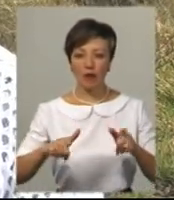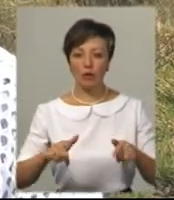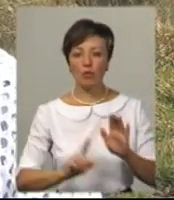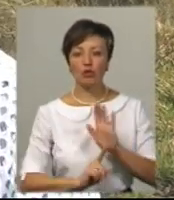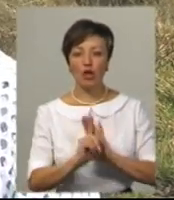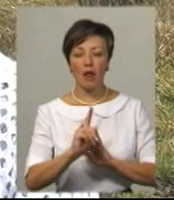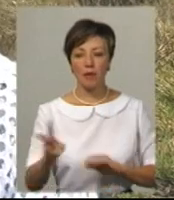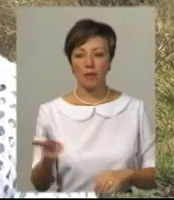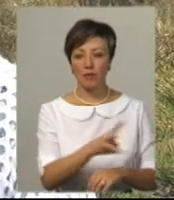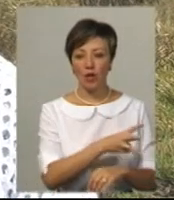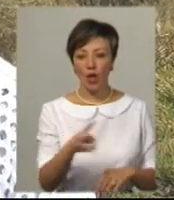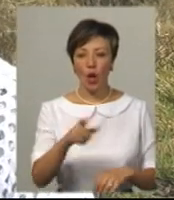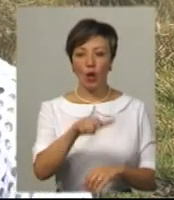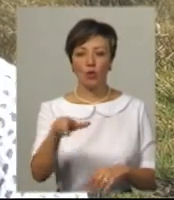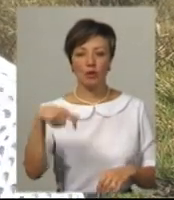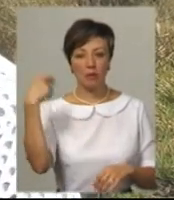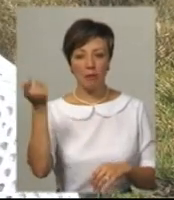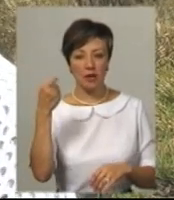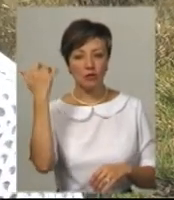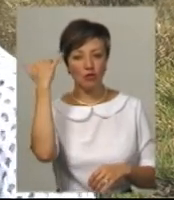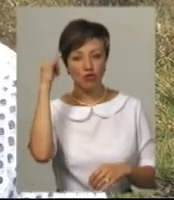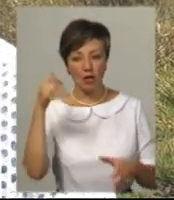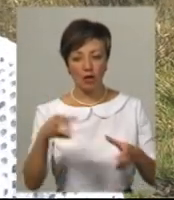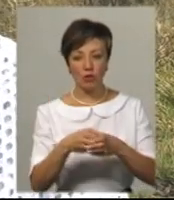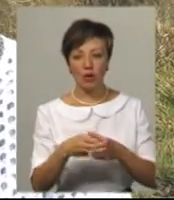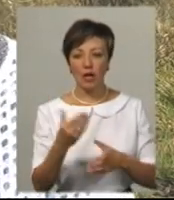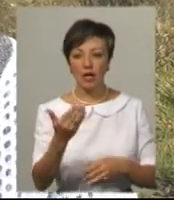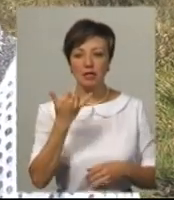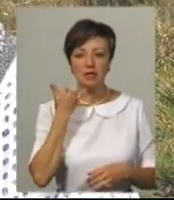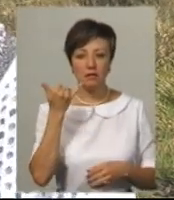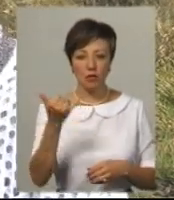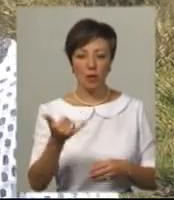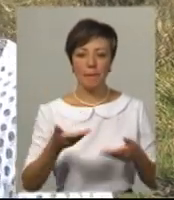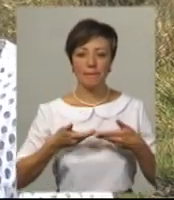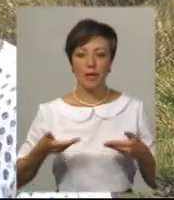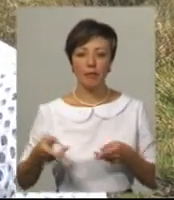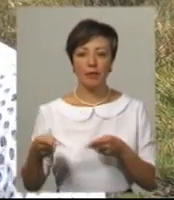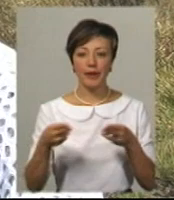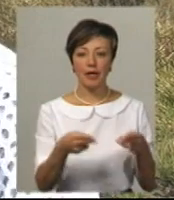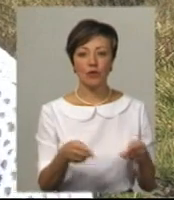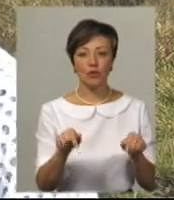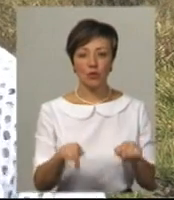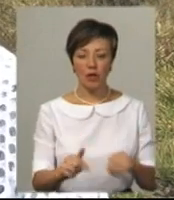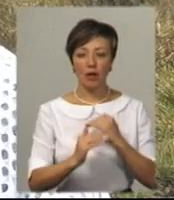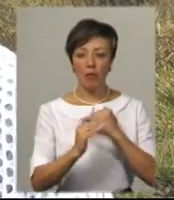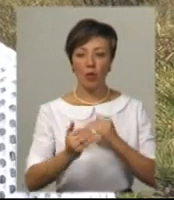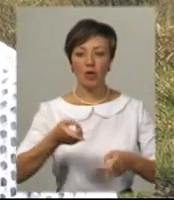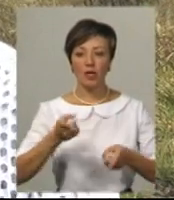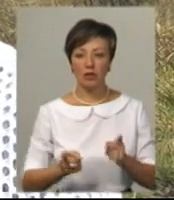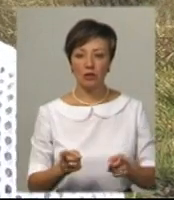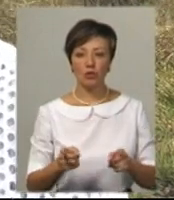люди пасли череду. І от їхній дзвінок, ми приїхали сюди на поле. Дійсно, тут